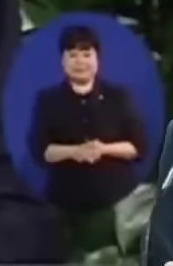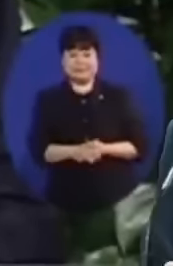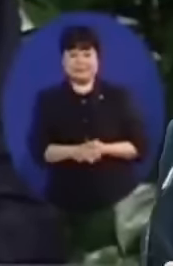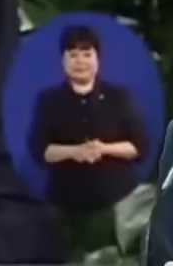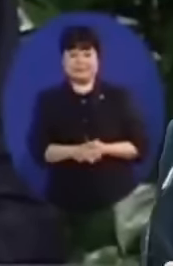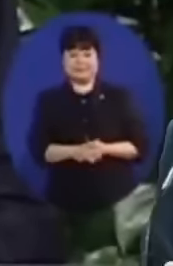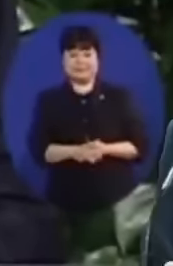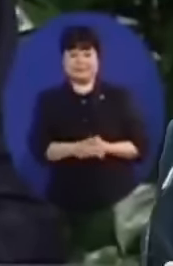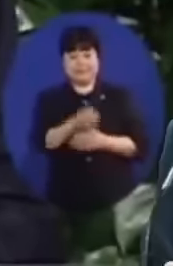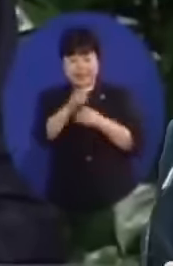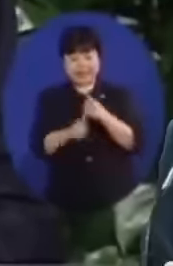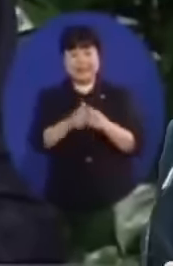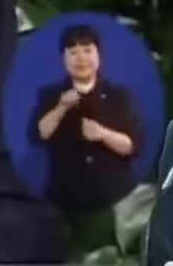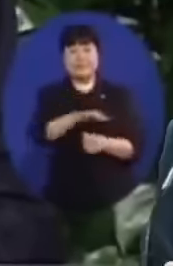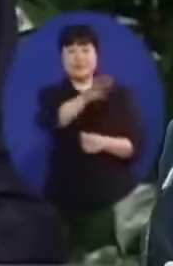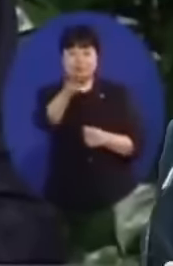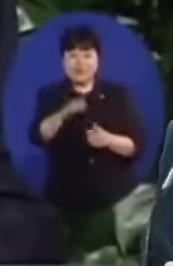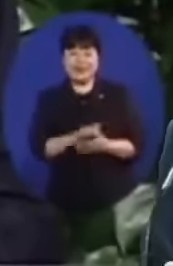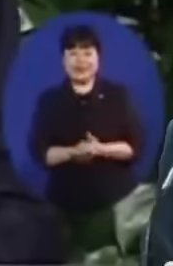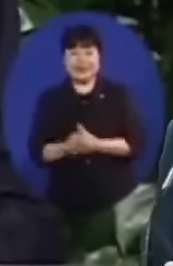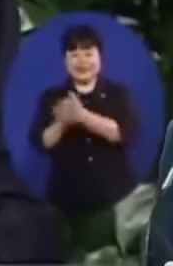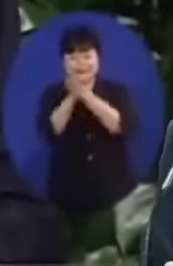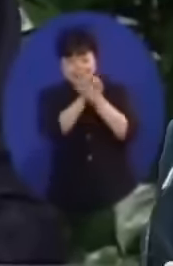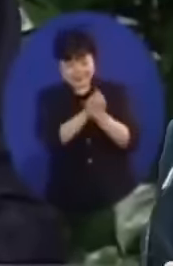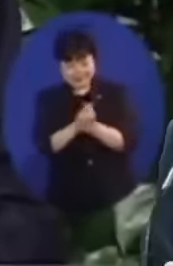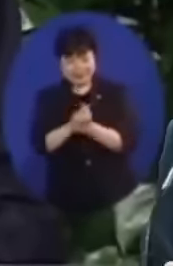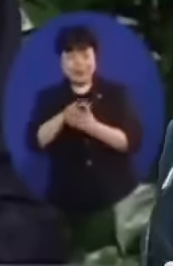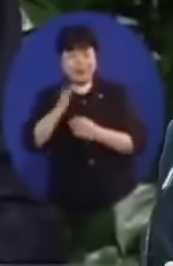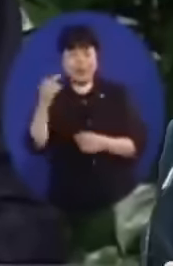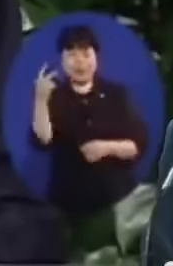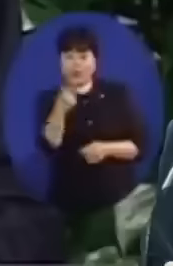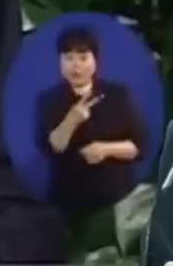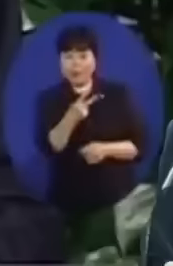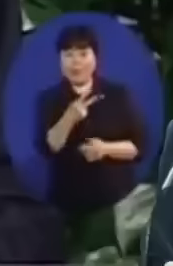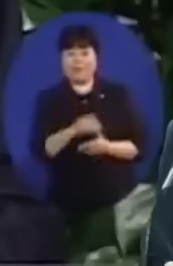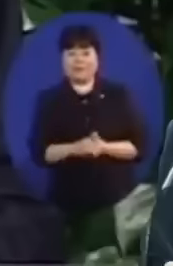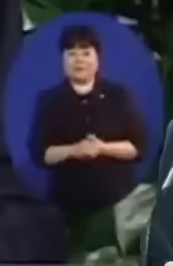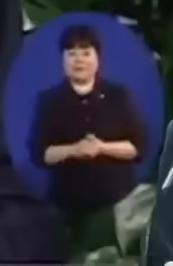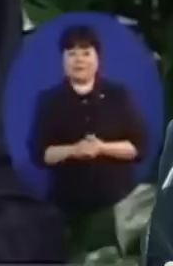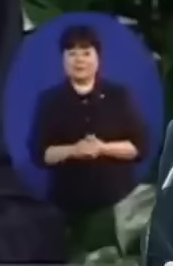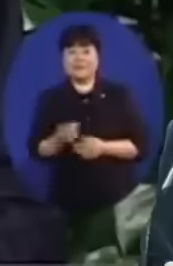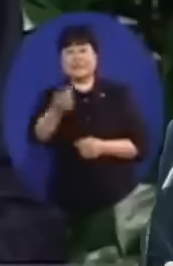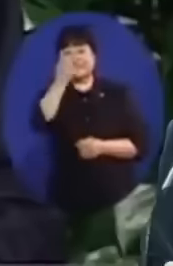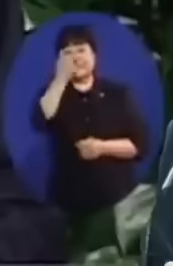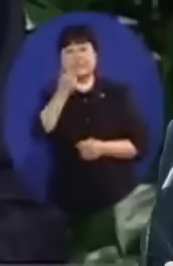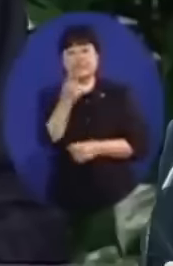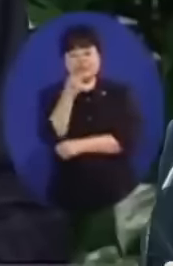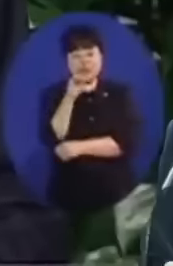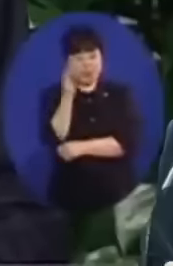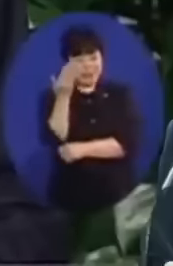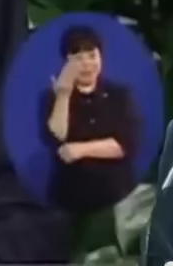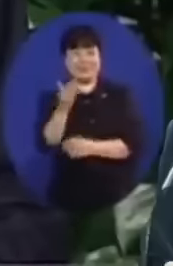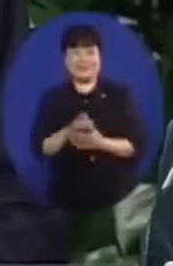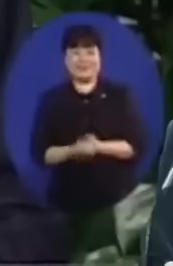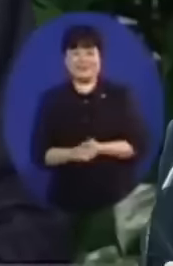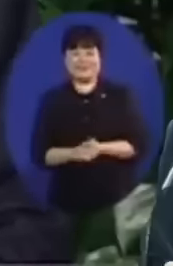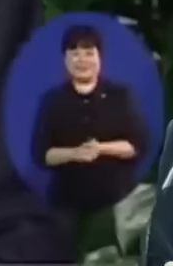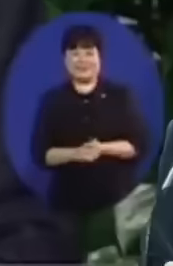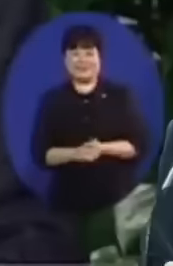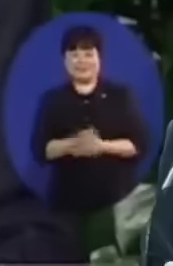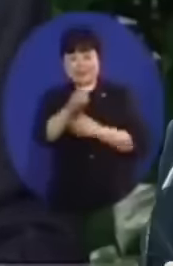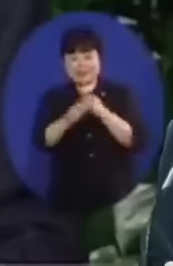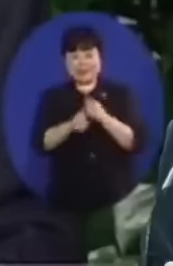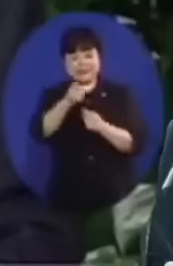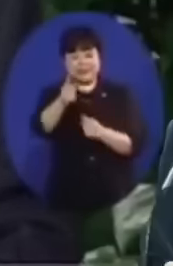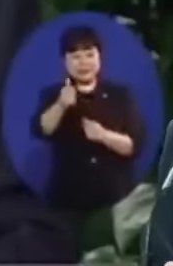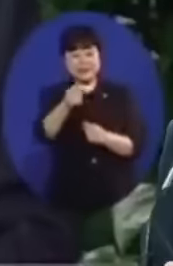그러나 우리 하나님은 우리의 친구가 될 뿐 아니라 우리 생명의 근원이 되시는 것입니다.